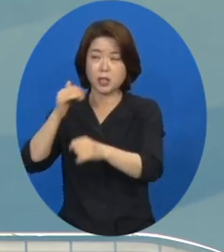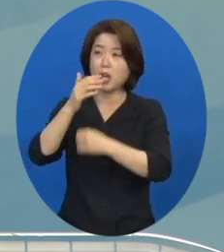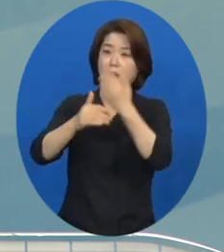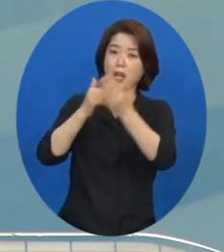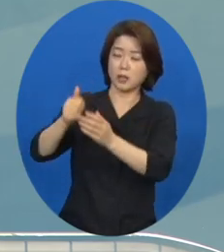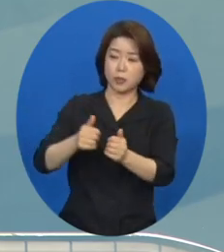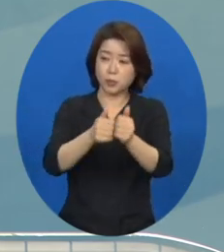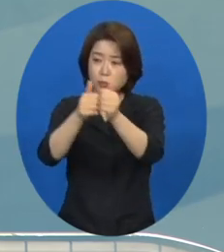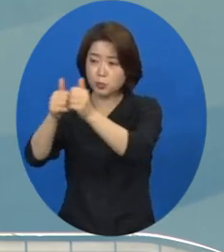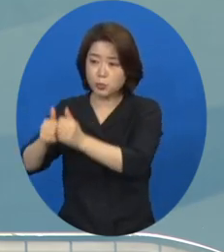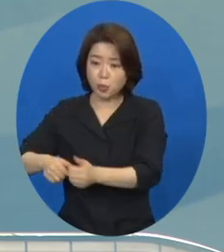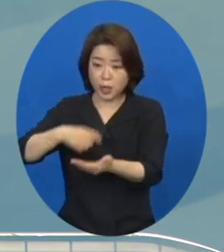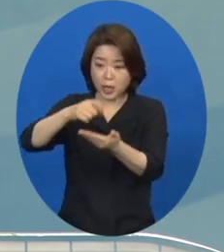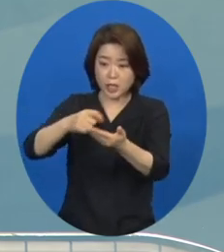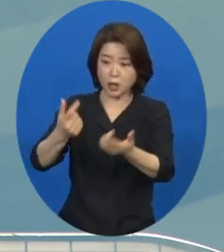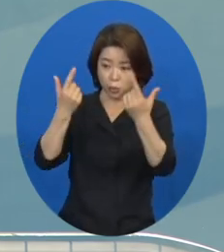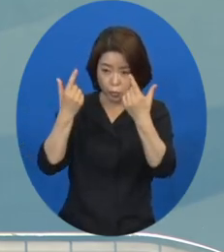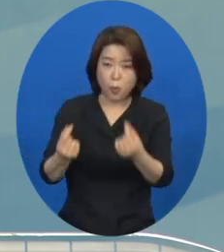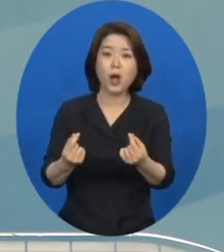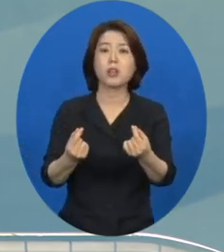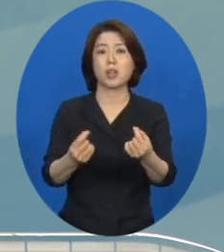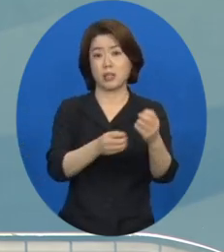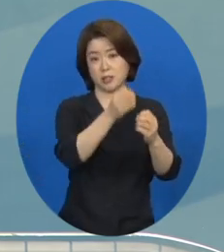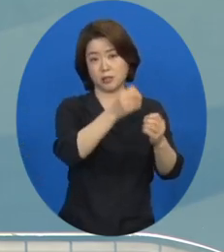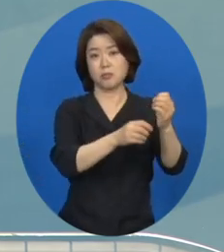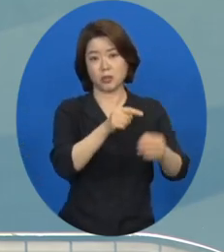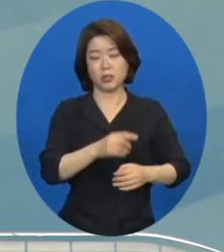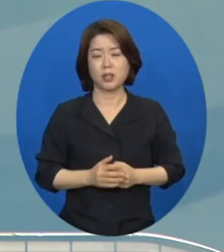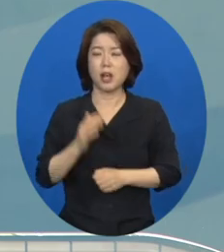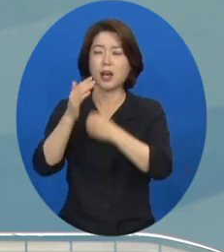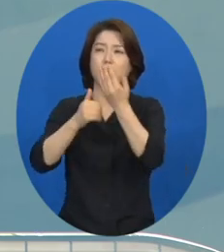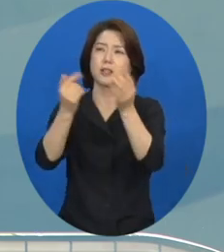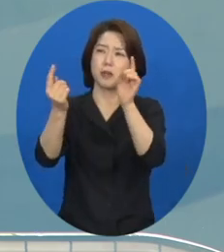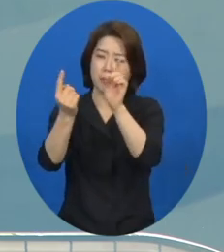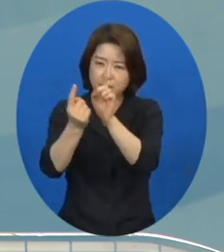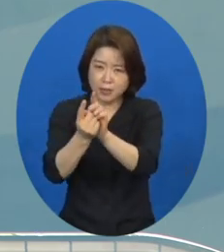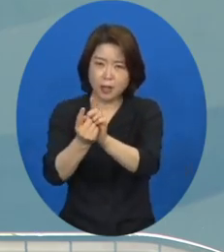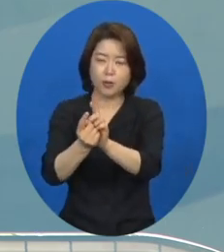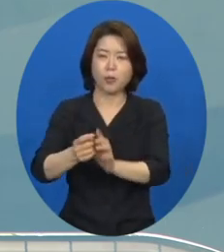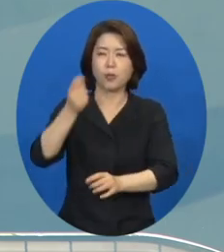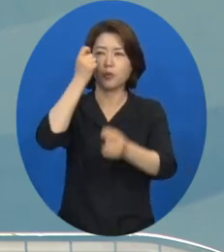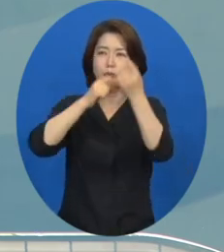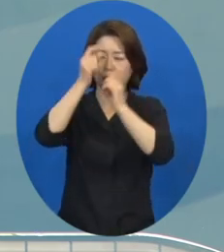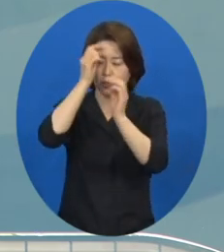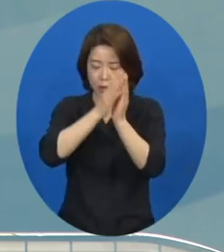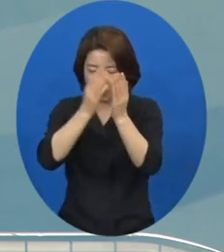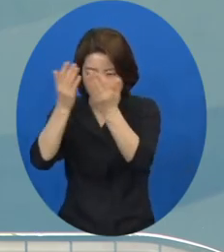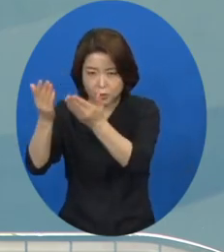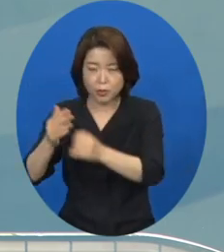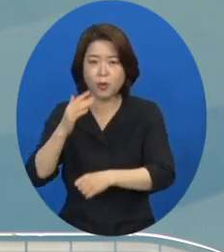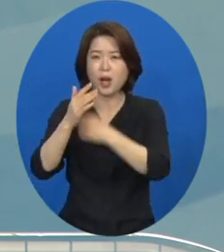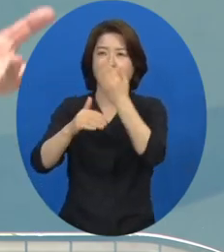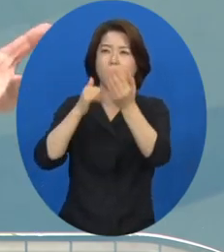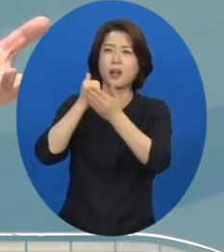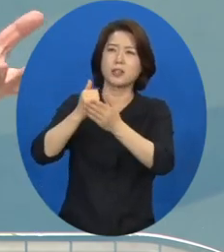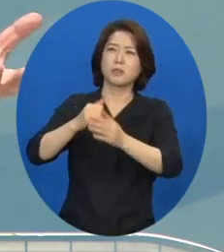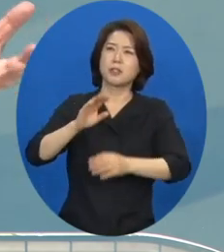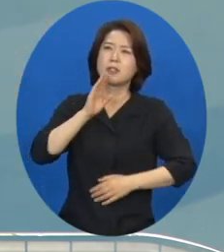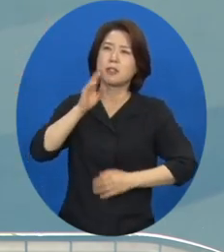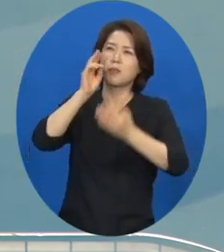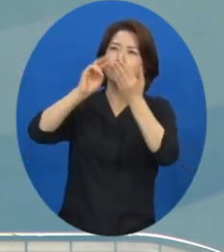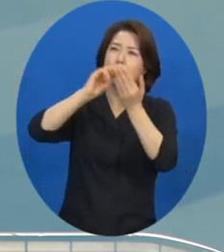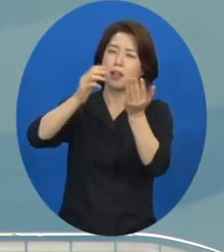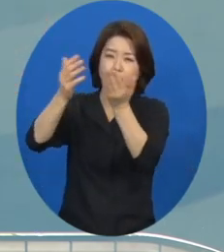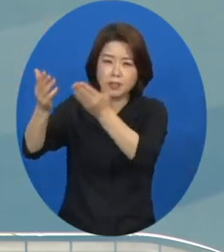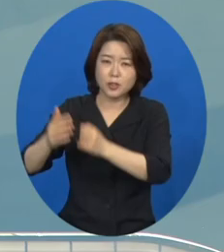하나님과 동행 일기예요. 하나님을 만나고 눈물의 기도를 드리고 하나님을 말할 수 없이